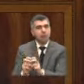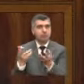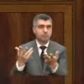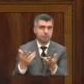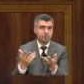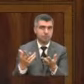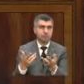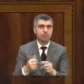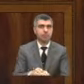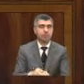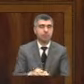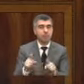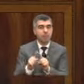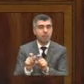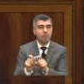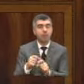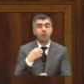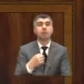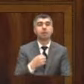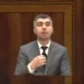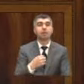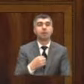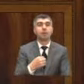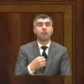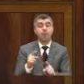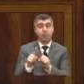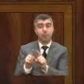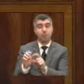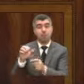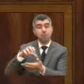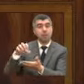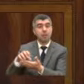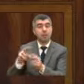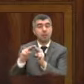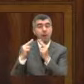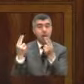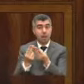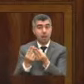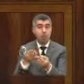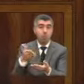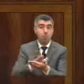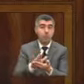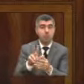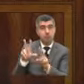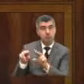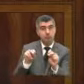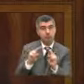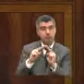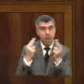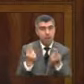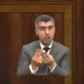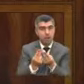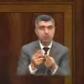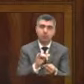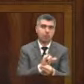الناس، ما تضروش الناس، ما تقاسوش كيف تقاسوا في بلدان اخرى، ما ماتوش عندنا الناس كيف ماتوا في بلدان اخرى، وحتى